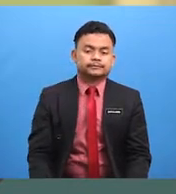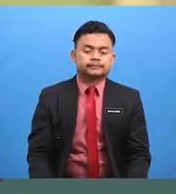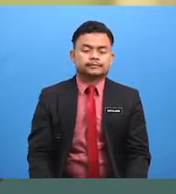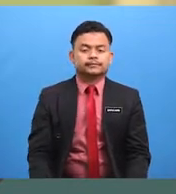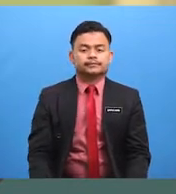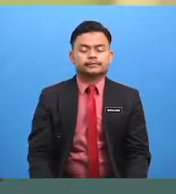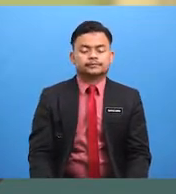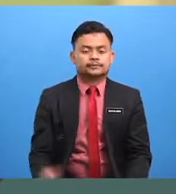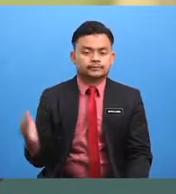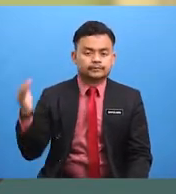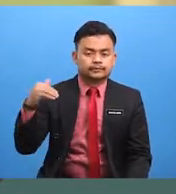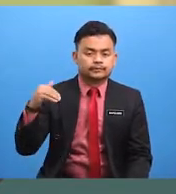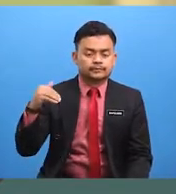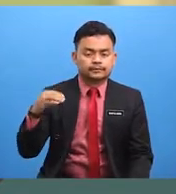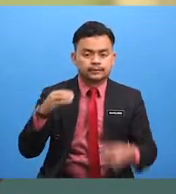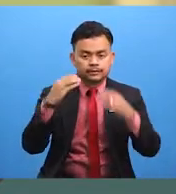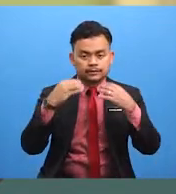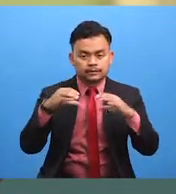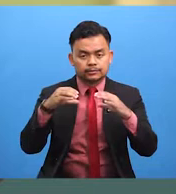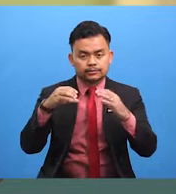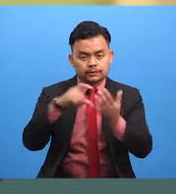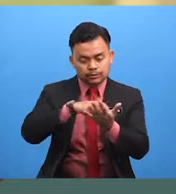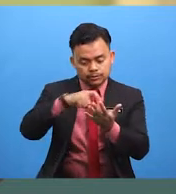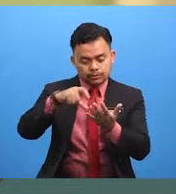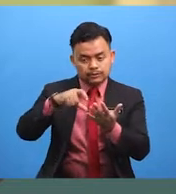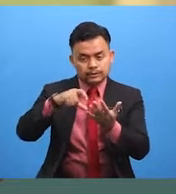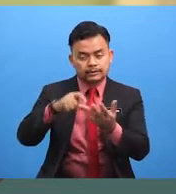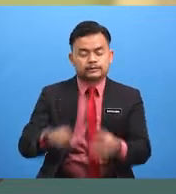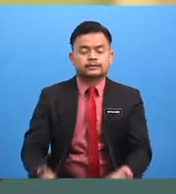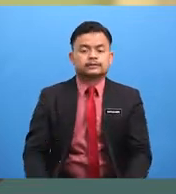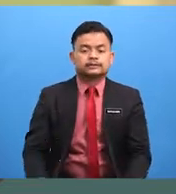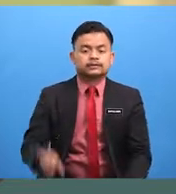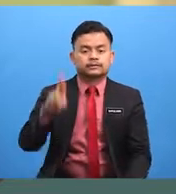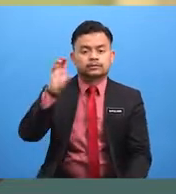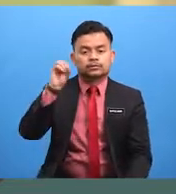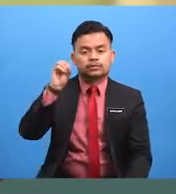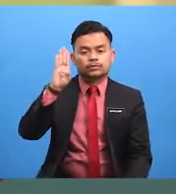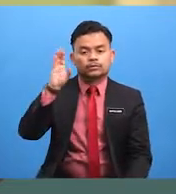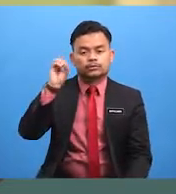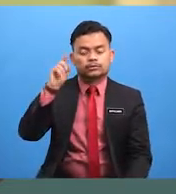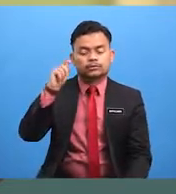Mari kita cuba melakar reka bentuk robot terlebih dahulu.